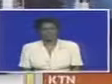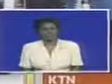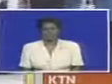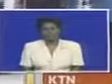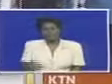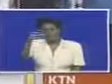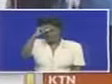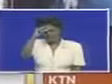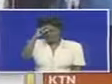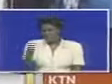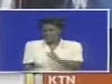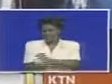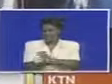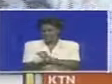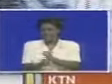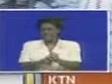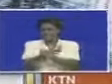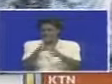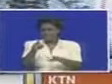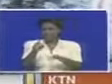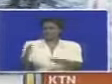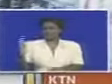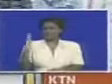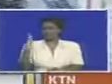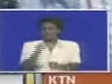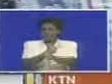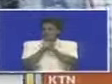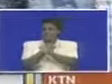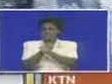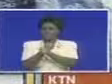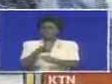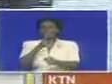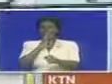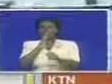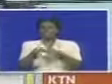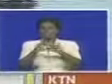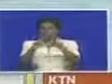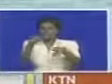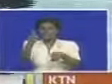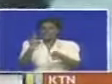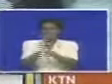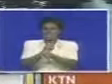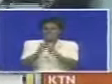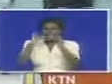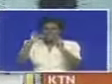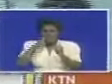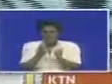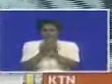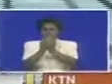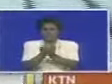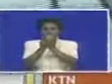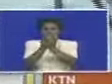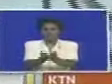Serikali imekariri itaendelea kulinda maji yake makuu baharini dhidi ya wavuvi wa nyakuzi kwa kutumia chombo kipya ambacho kwa sasa kinaundwa